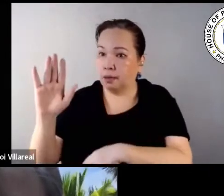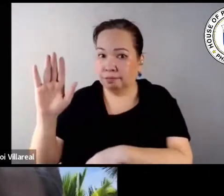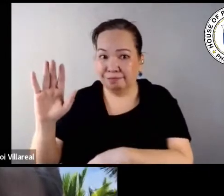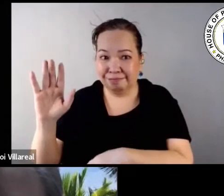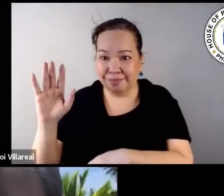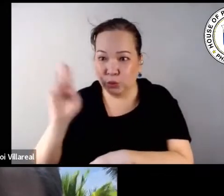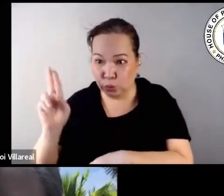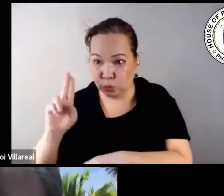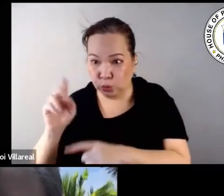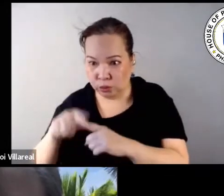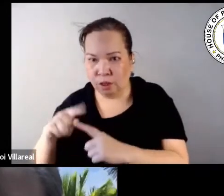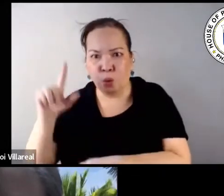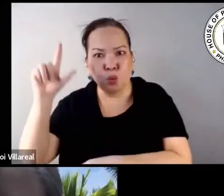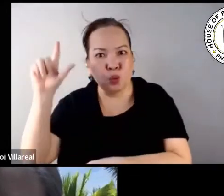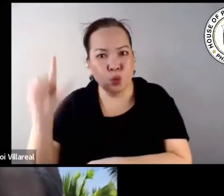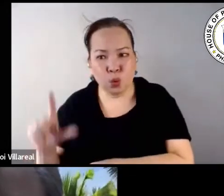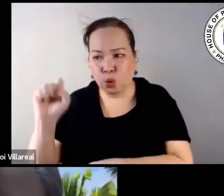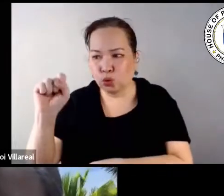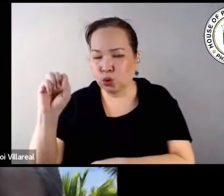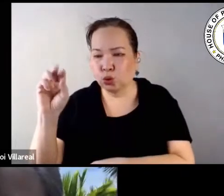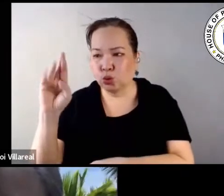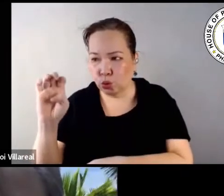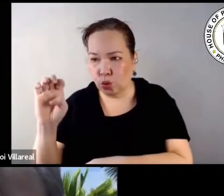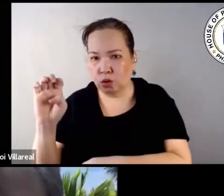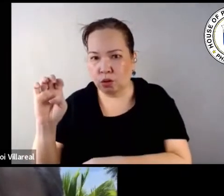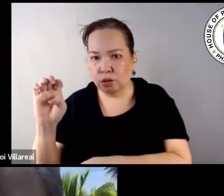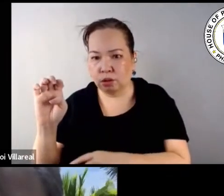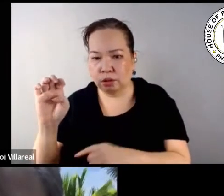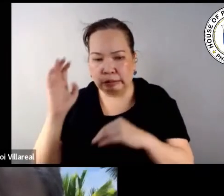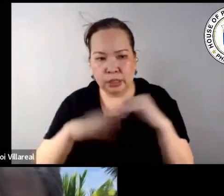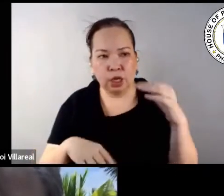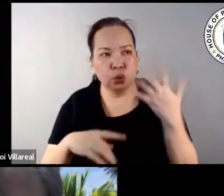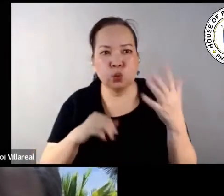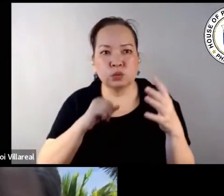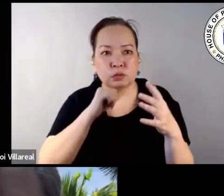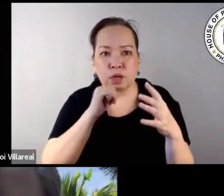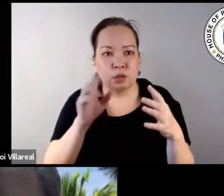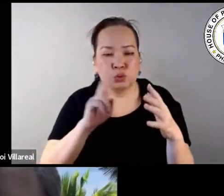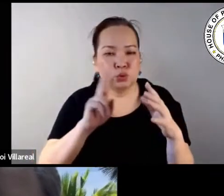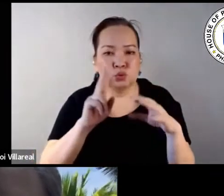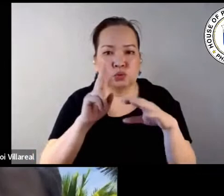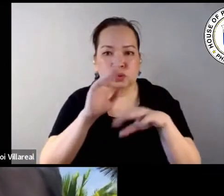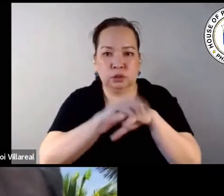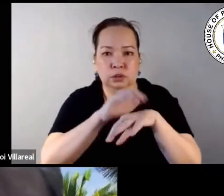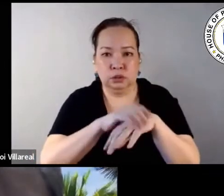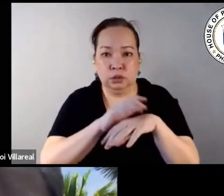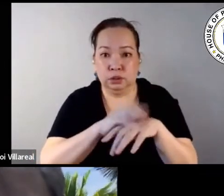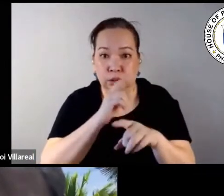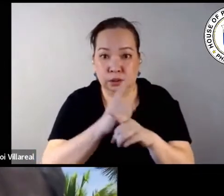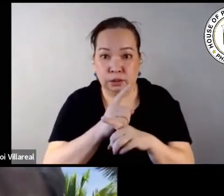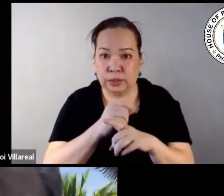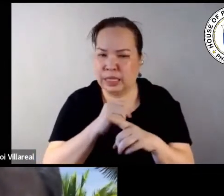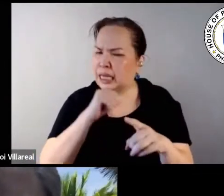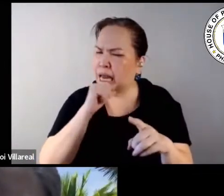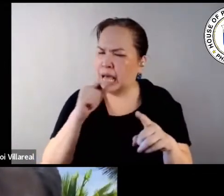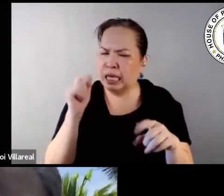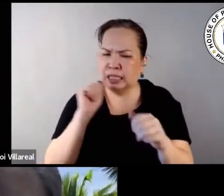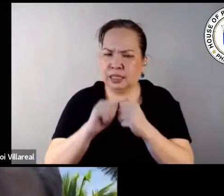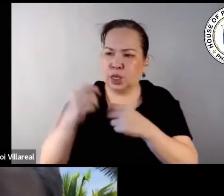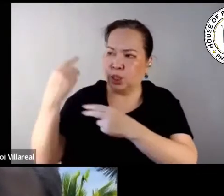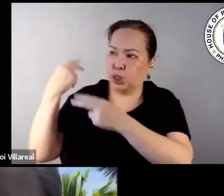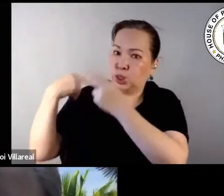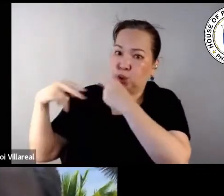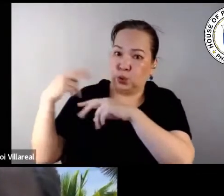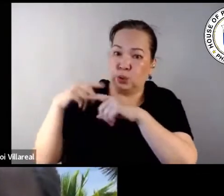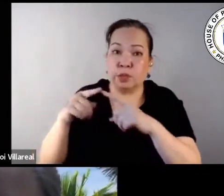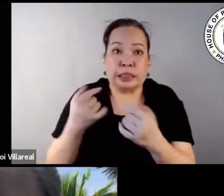yung mababa dun sa PISA examination. Hindi ba yun yung sinabi ninyo, Dr. Nolasco? Hindi historical. Ang pinag-uusapan natin